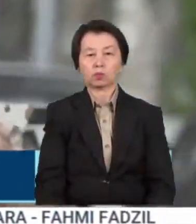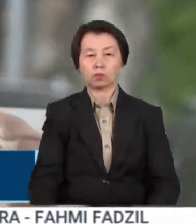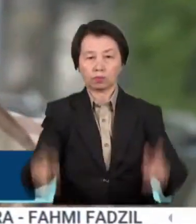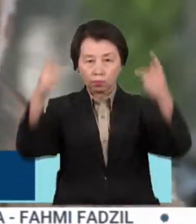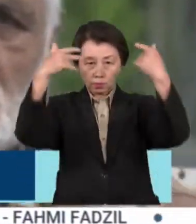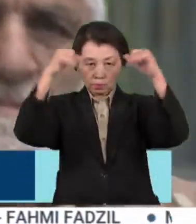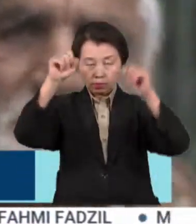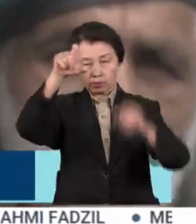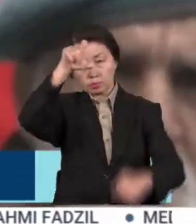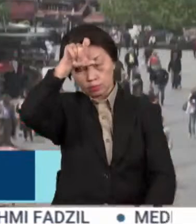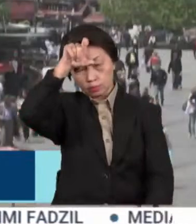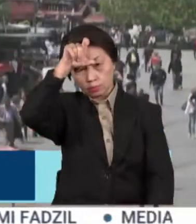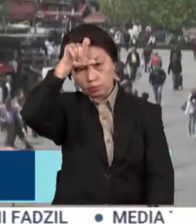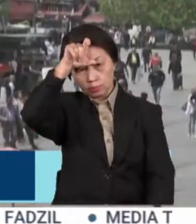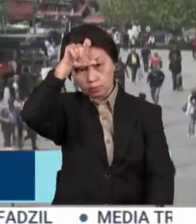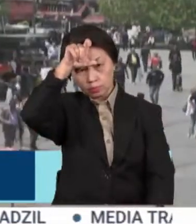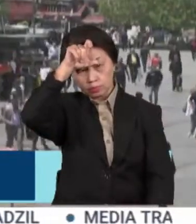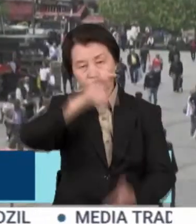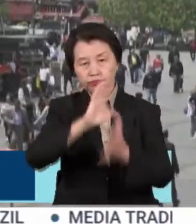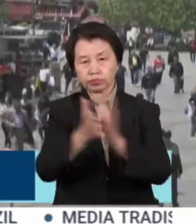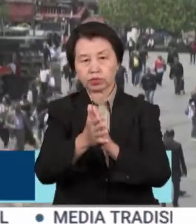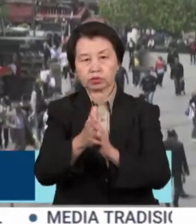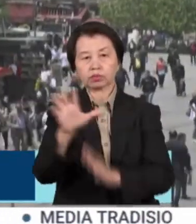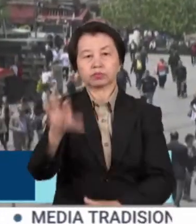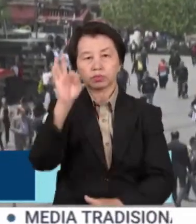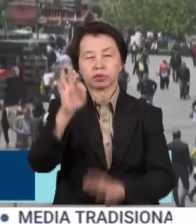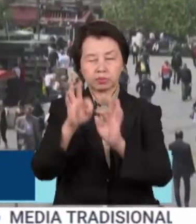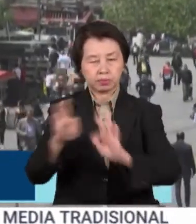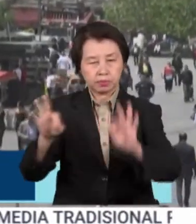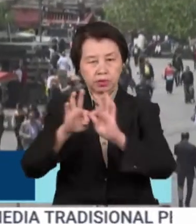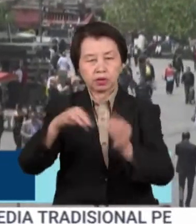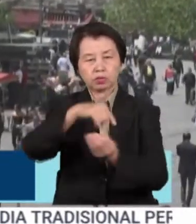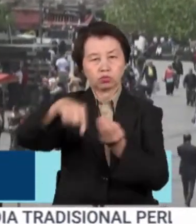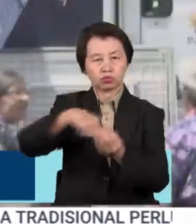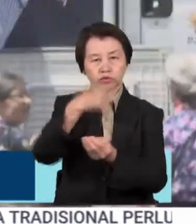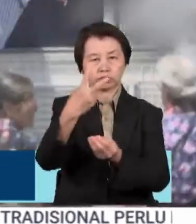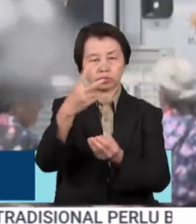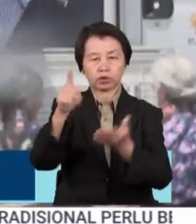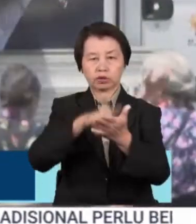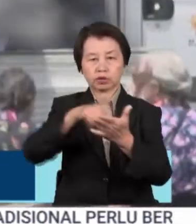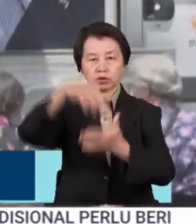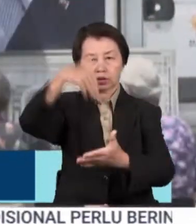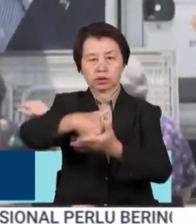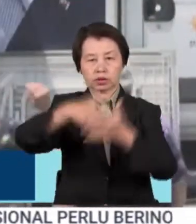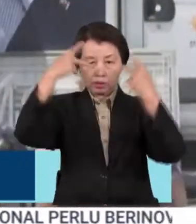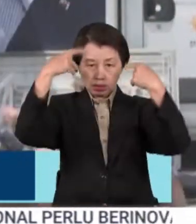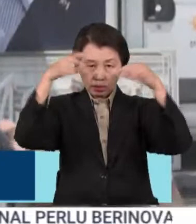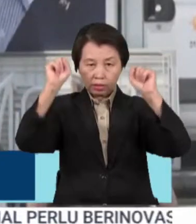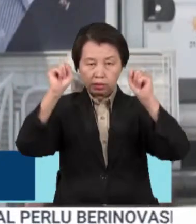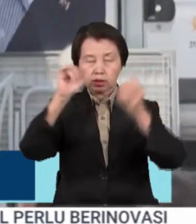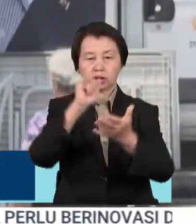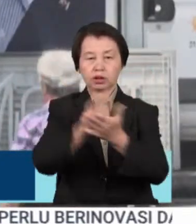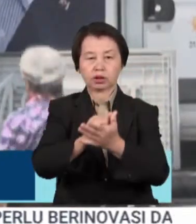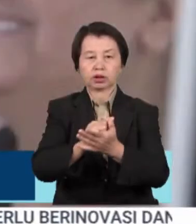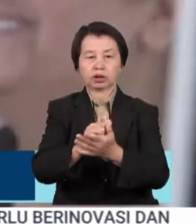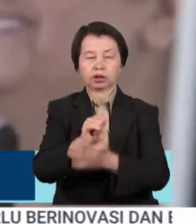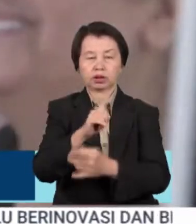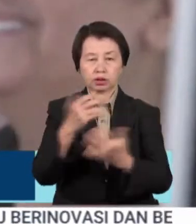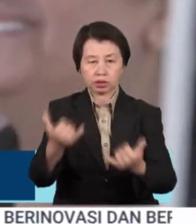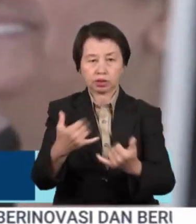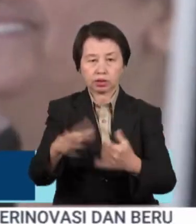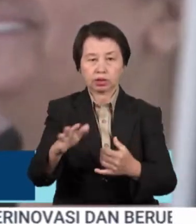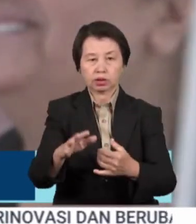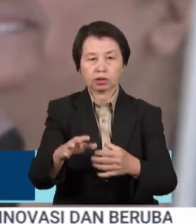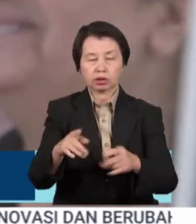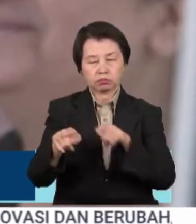Presiden Turki Recep Tayyip Erdogan menjadi pilihan utama dalam pusingan kedua pilihan raya presiden negara itu hari ini. Selepas